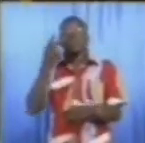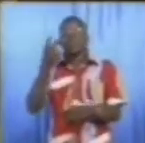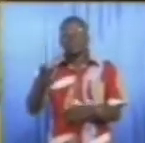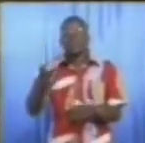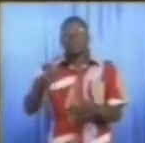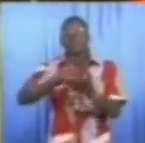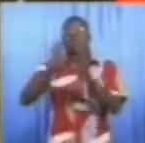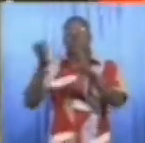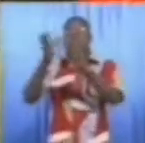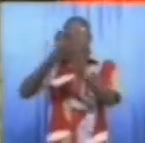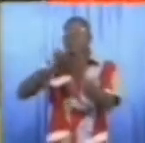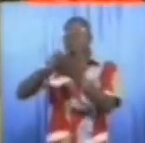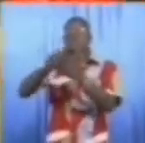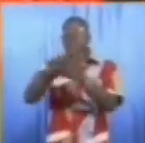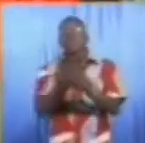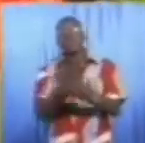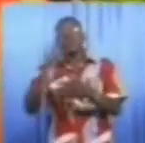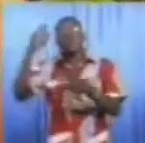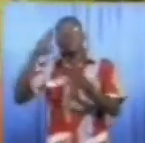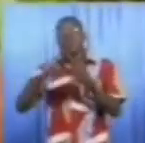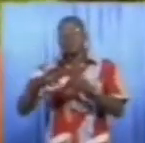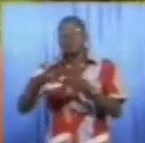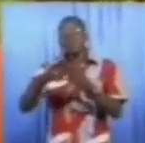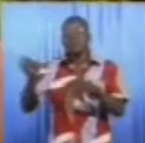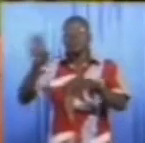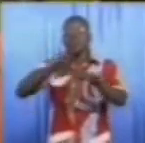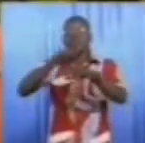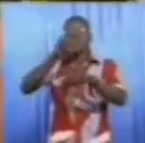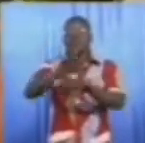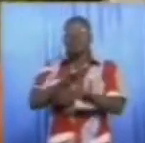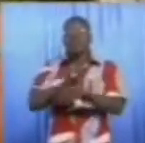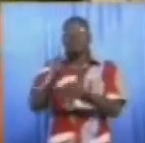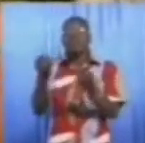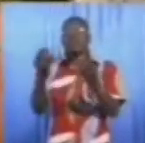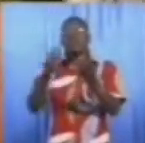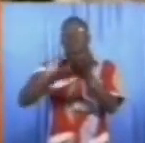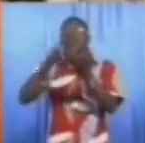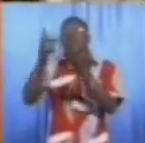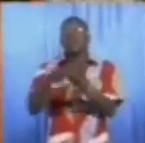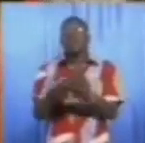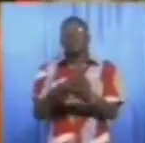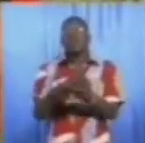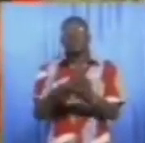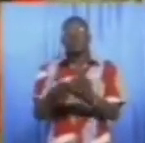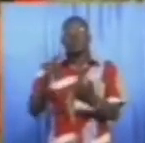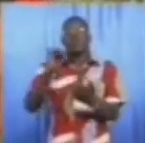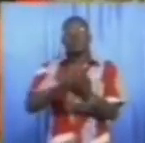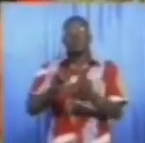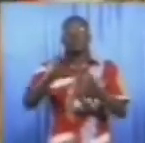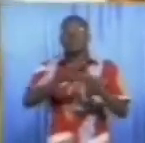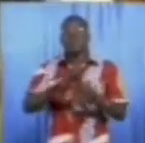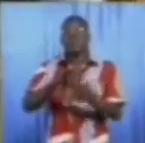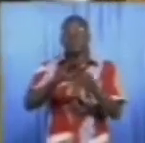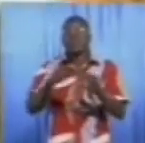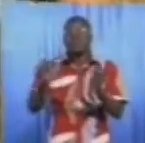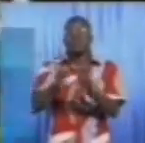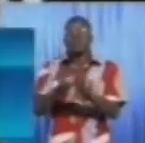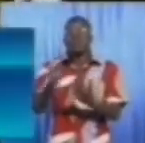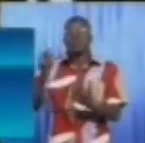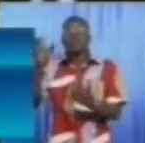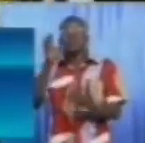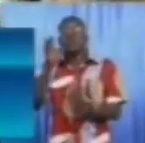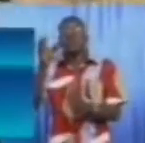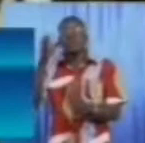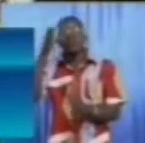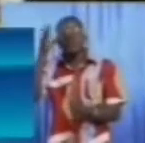pages de cette relation bilatérale. Elle a permis de mettre en œuvre de nombreux projets. C'est palpable, hein, cette coopération-là avec la Chine-Taïwan. Quand